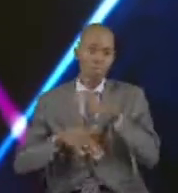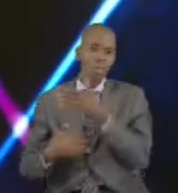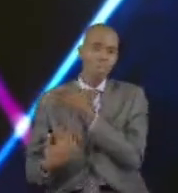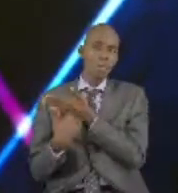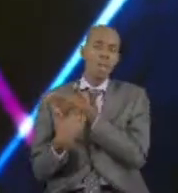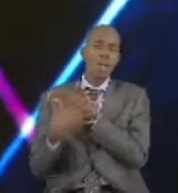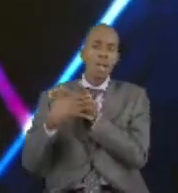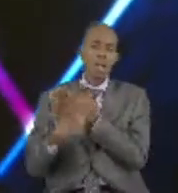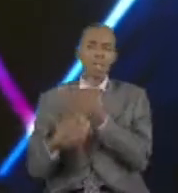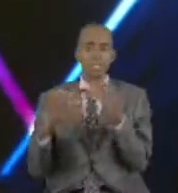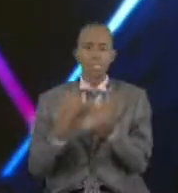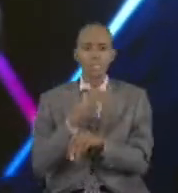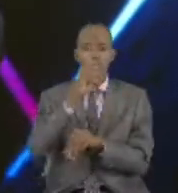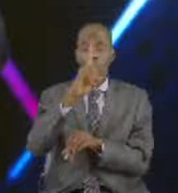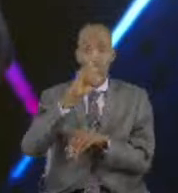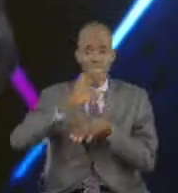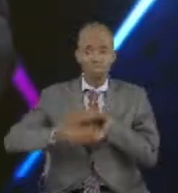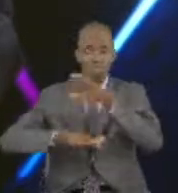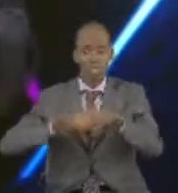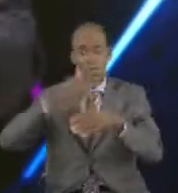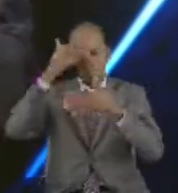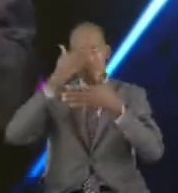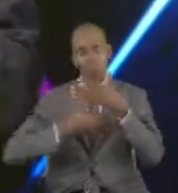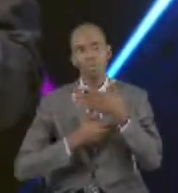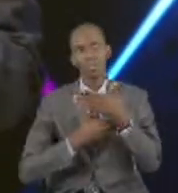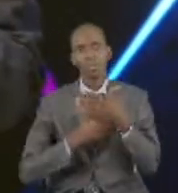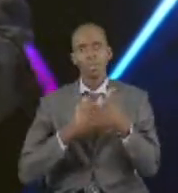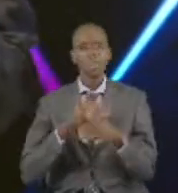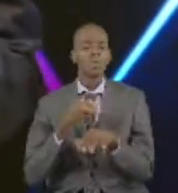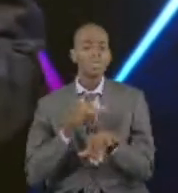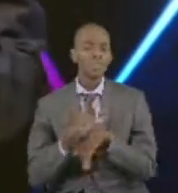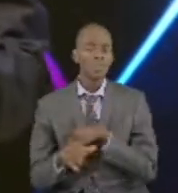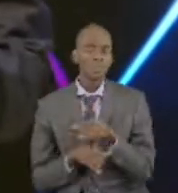que vous avez fait un pas devant, en avant.